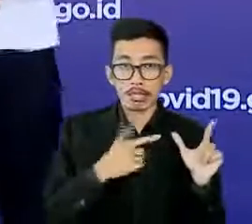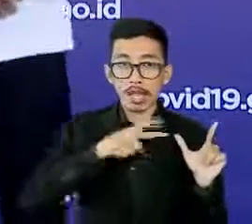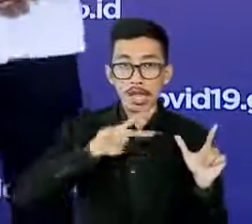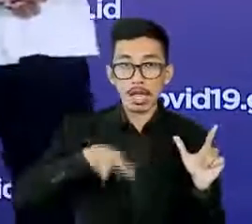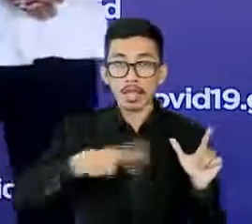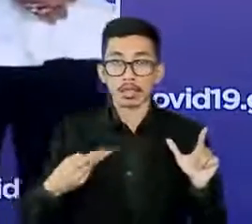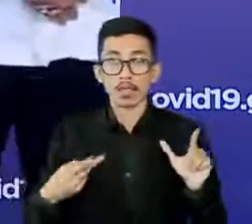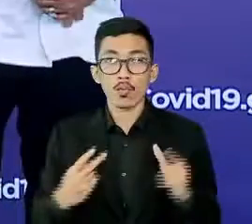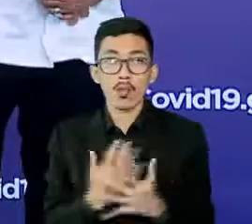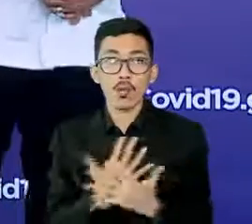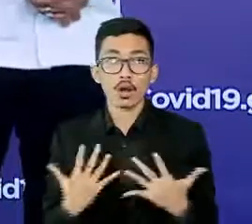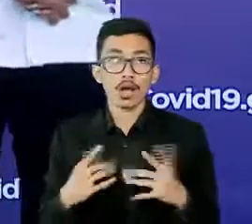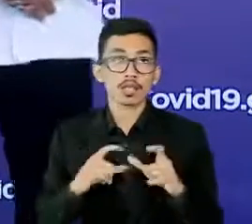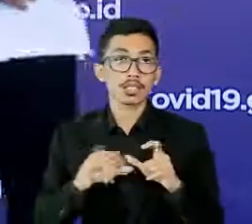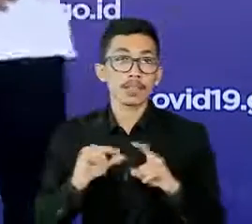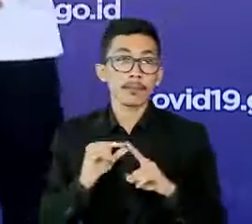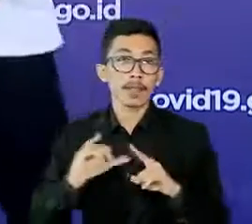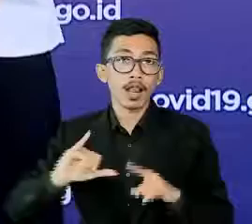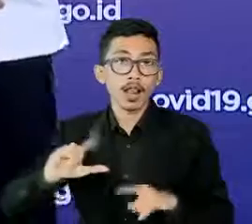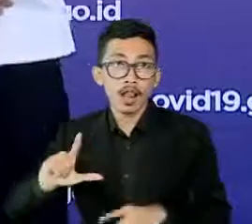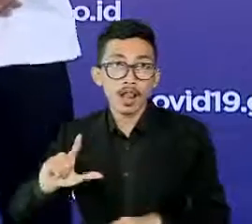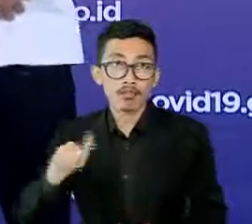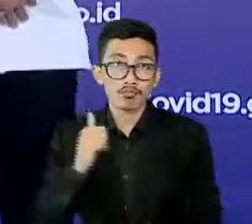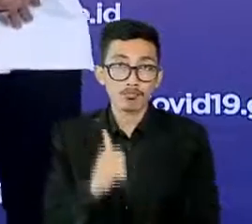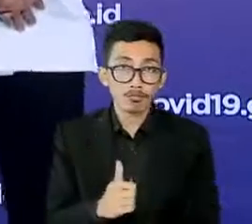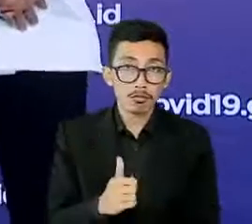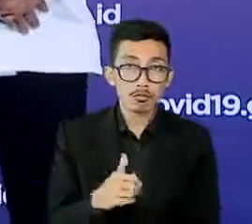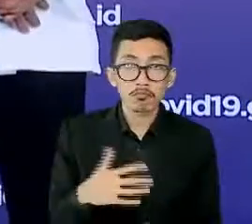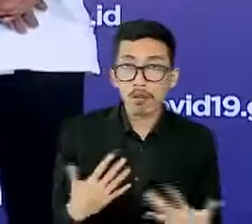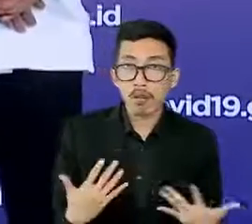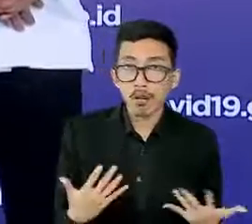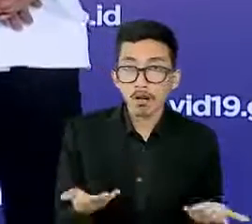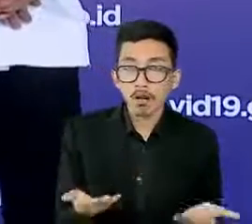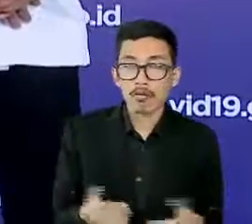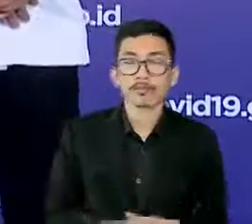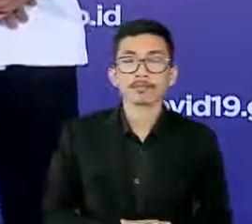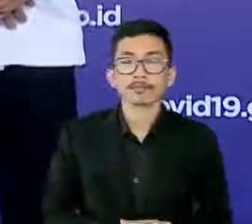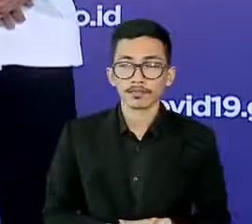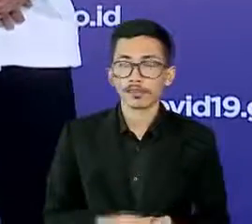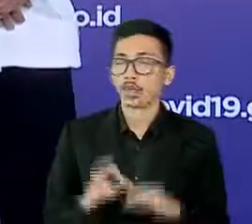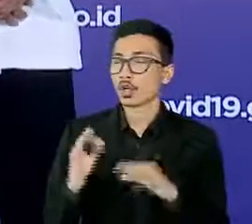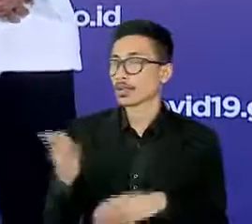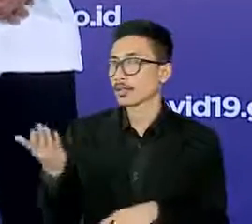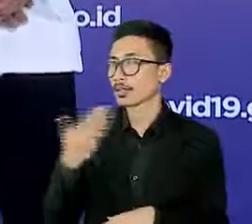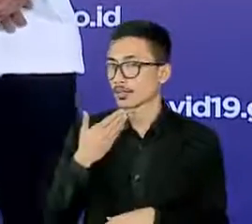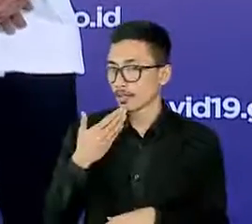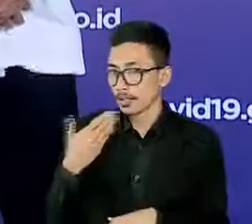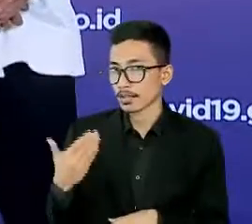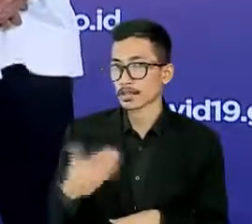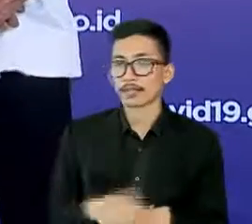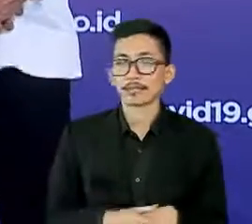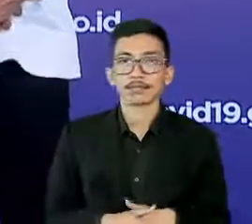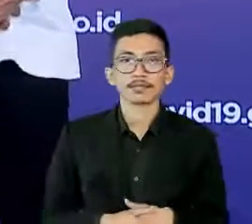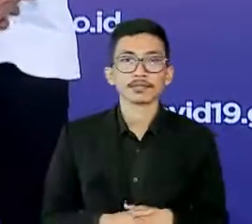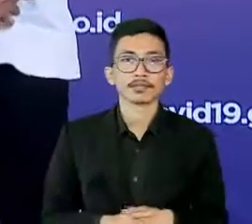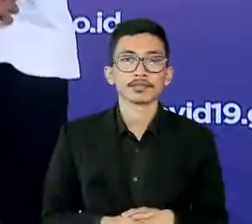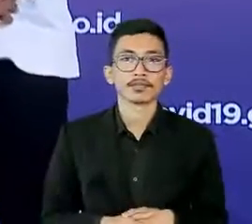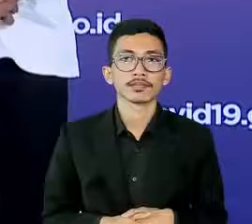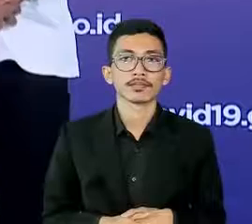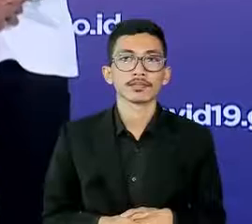Aming di Indonesia terima kasih banyak pertanyaannya bahwa Jauh sebelum